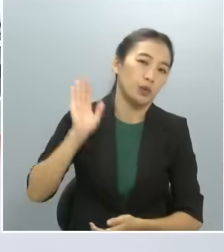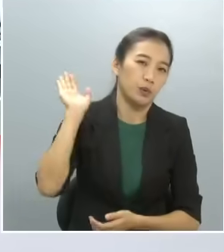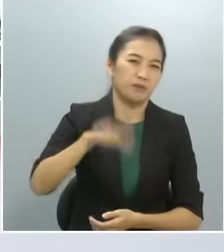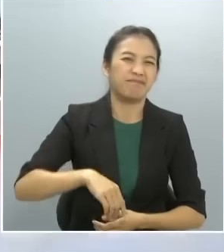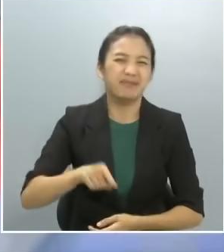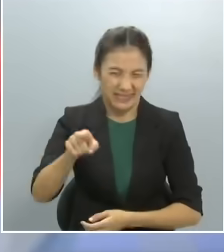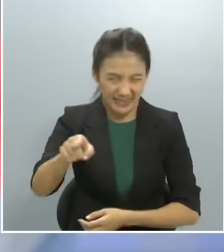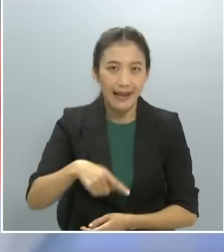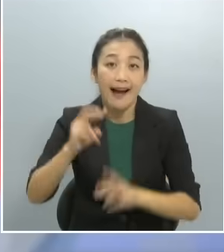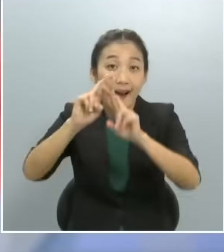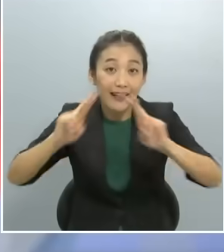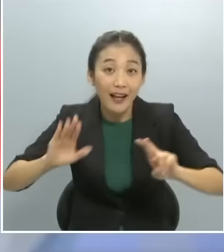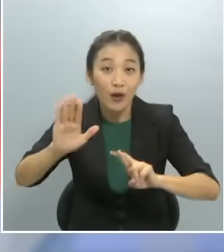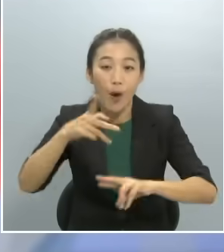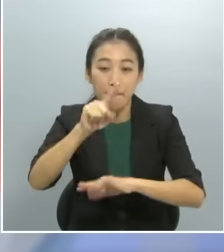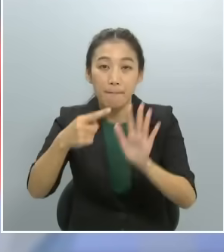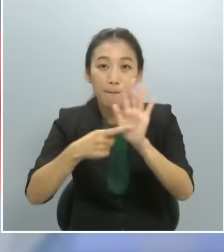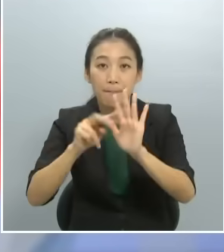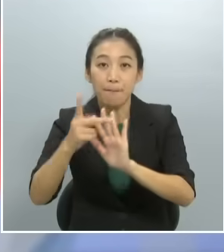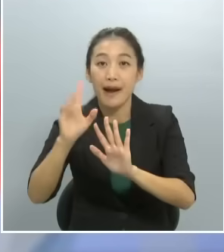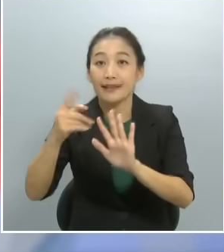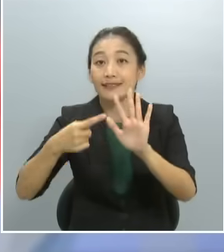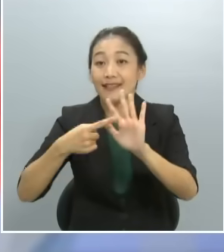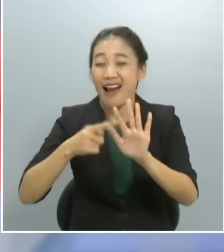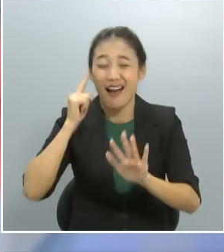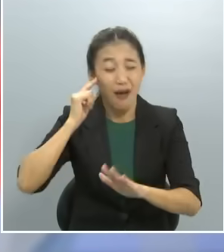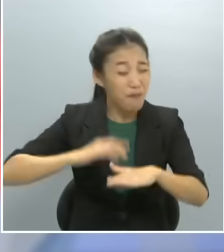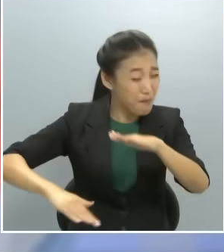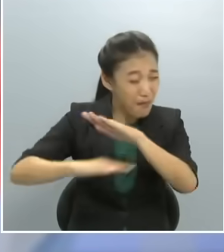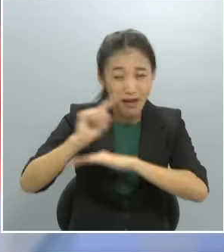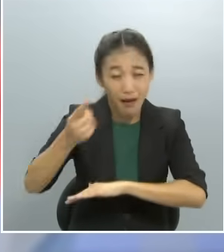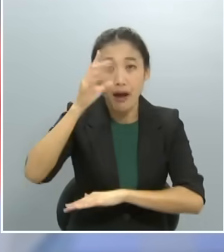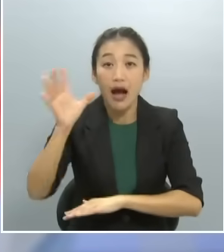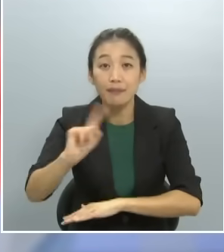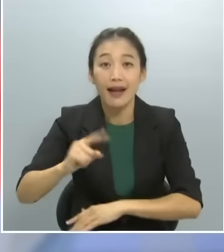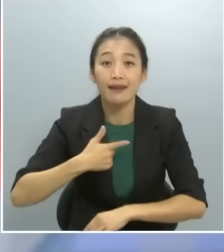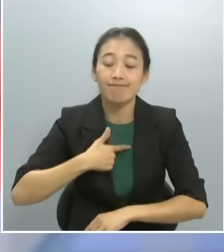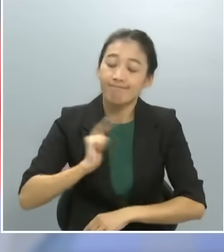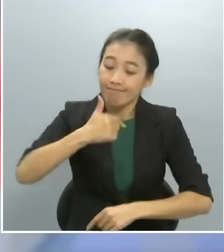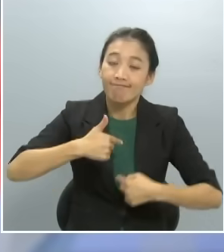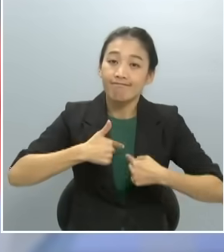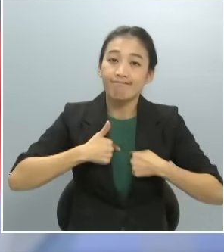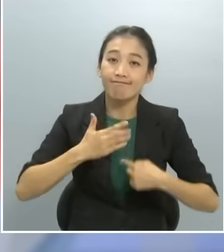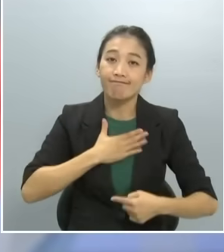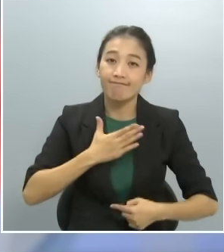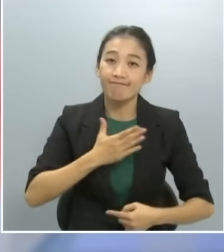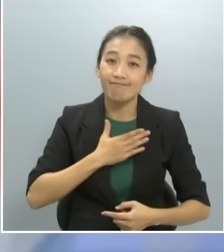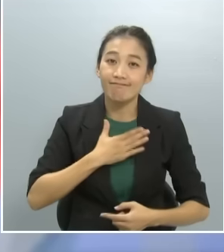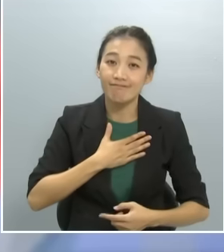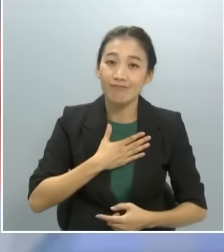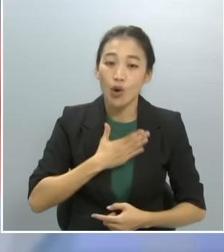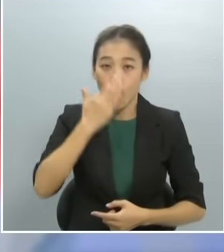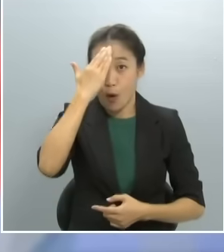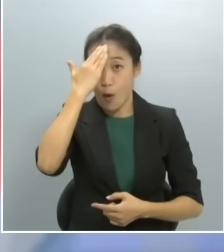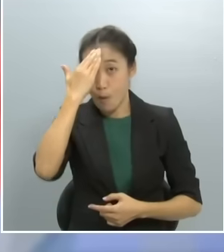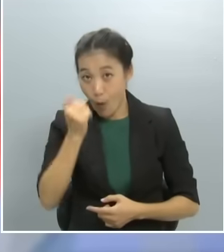แหละโอ้มันมาจากรากของผมเลยเนี่ยนะฮะเพราะอะไรเพราะผมเนี่ยเป็นเจ้าแรกในเมืองไทยที่เอาน้ำแข็ง